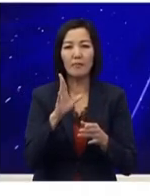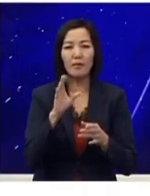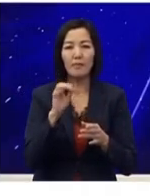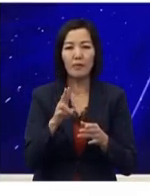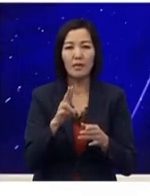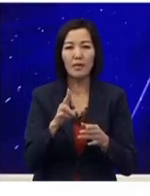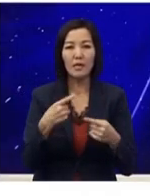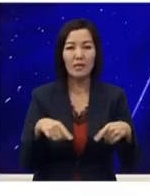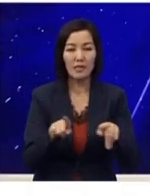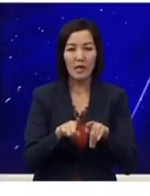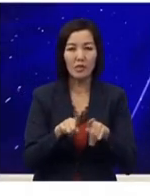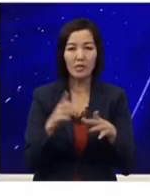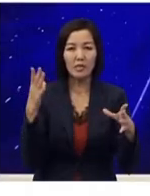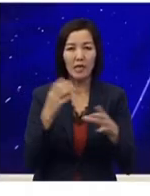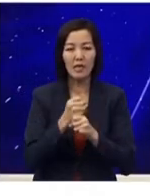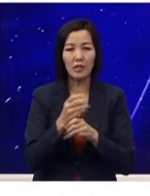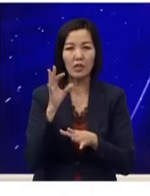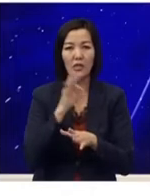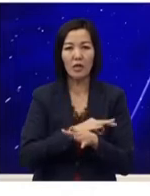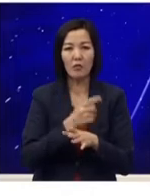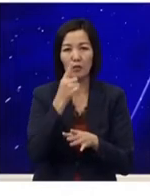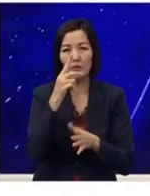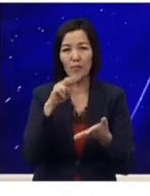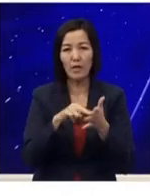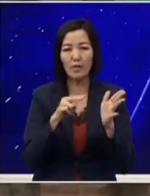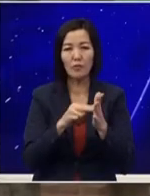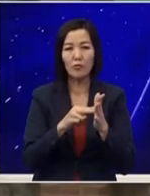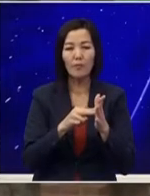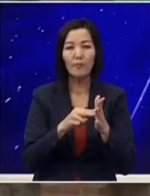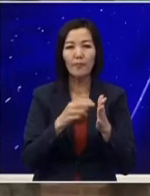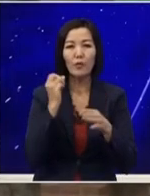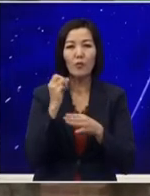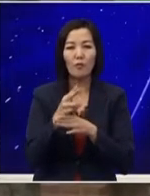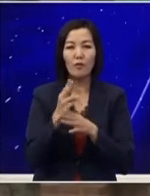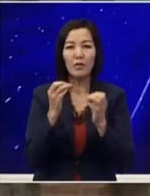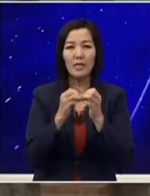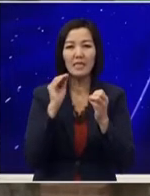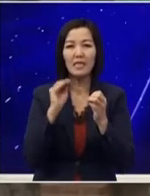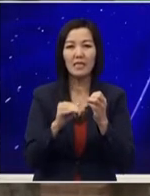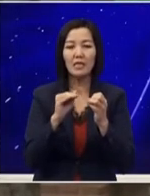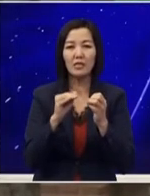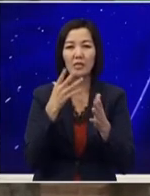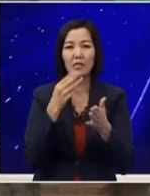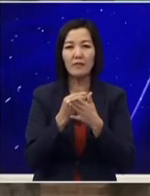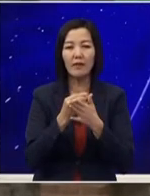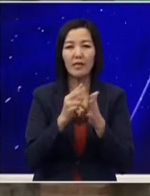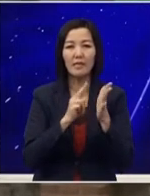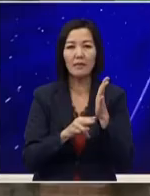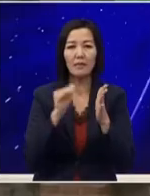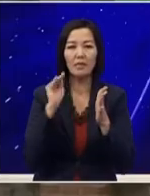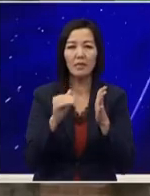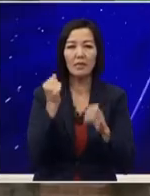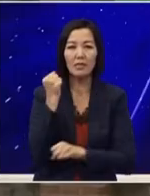также столкнулась с сокращением доходов и недавно объявила, что планирует уволить 10 тысяч из своих 70